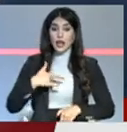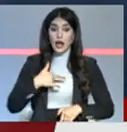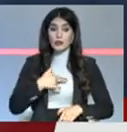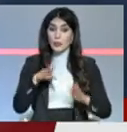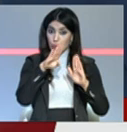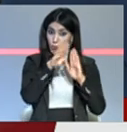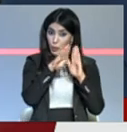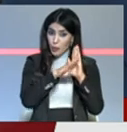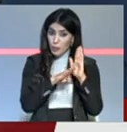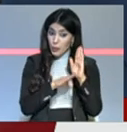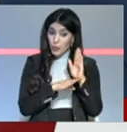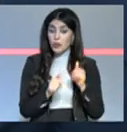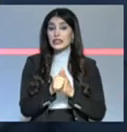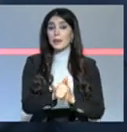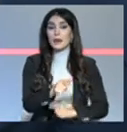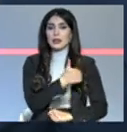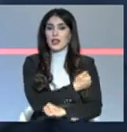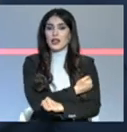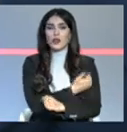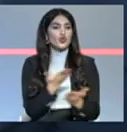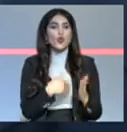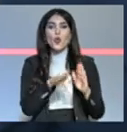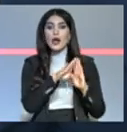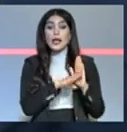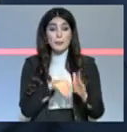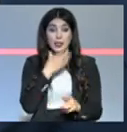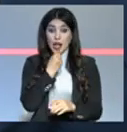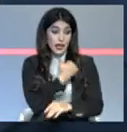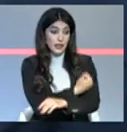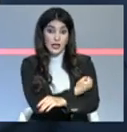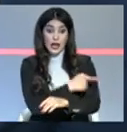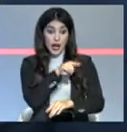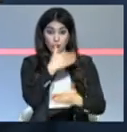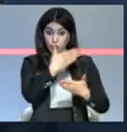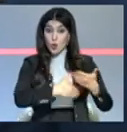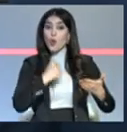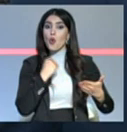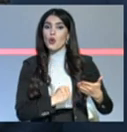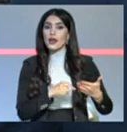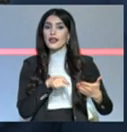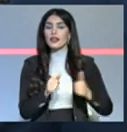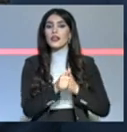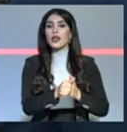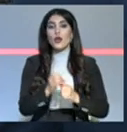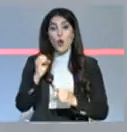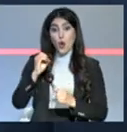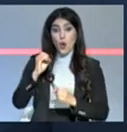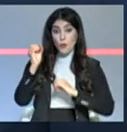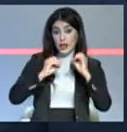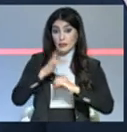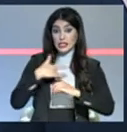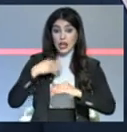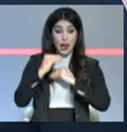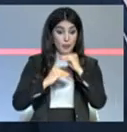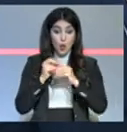مائه ضمانات هذه هي كون التلقيح هذا يكون عنده ترخيص من عند منظمه الساحه العالميه احنا